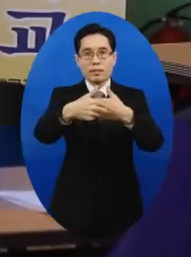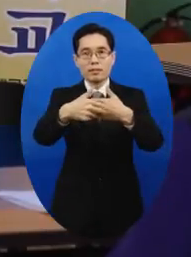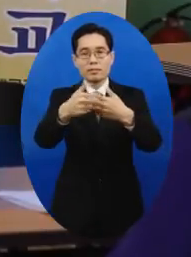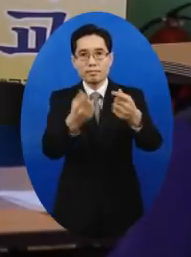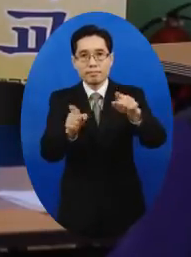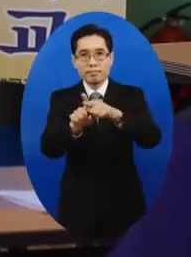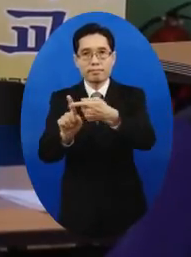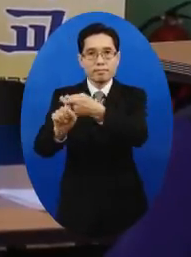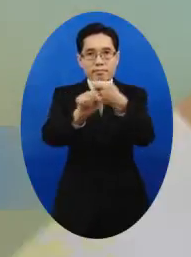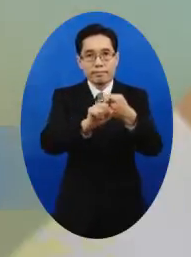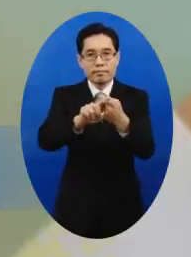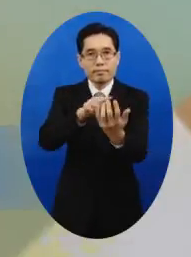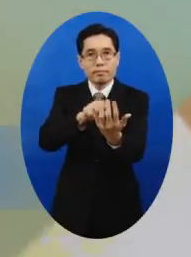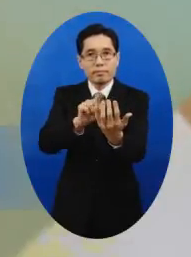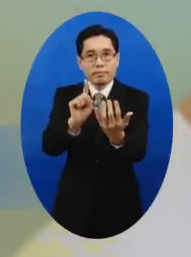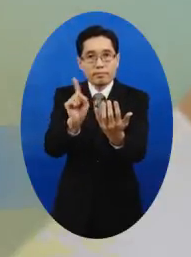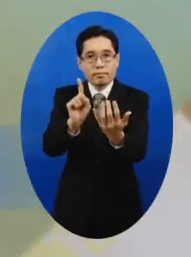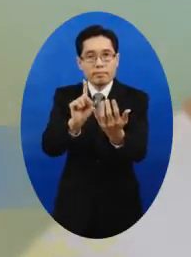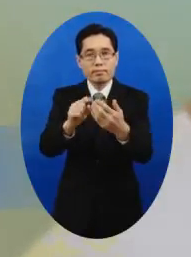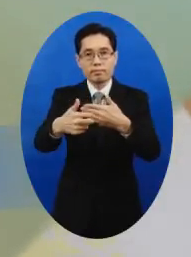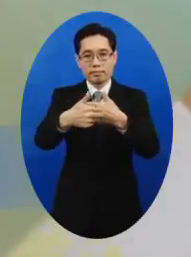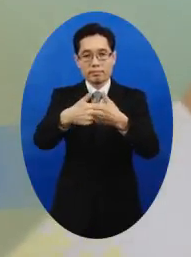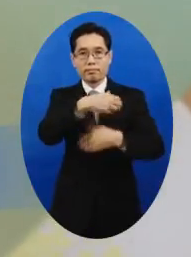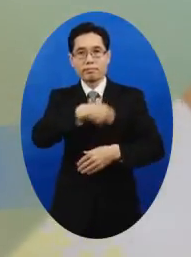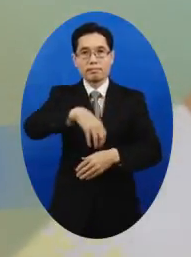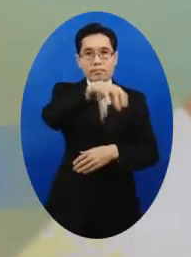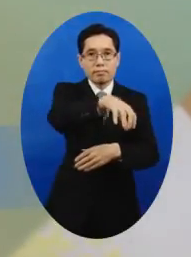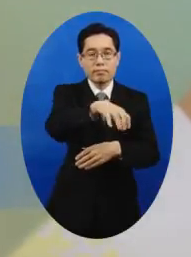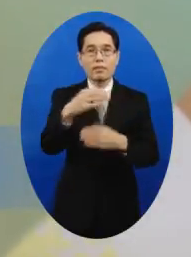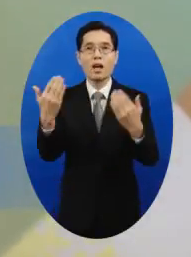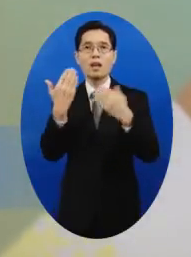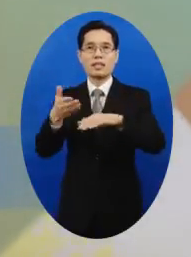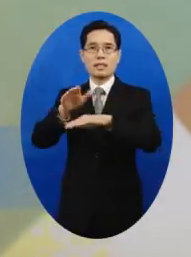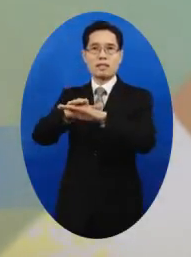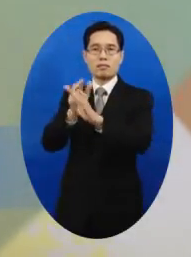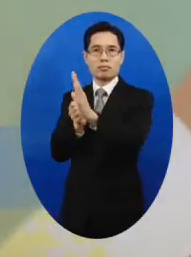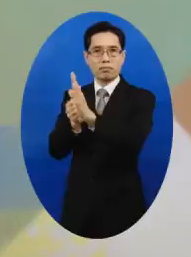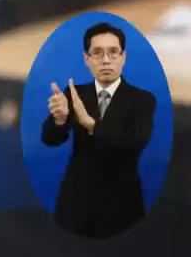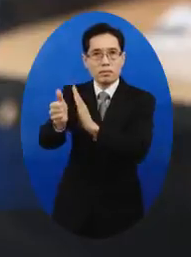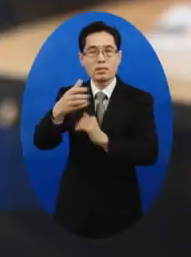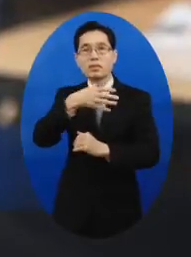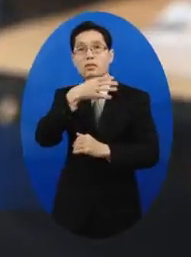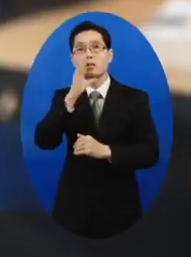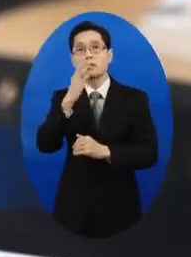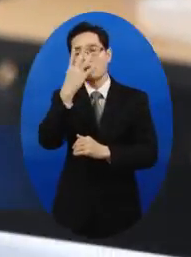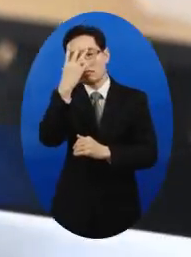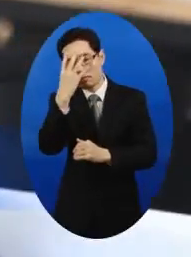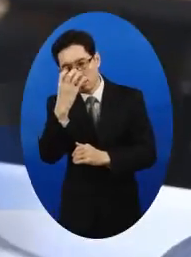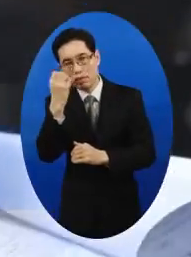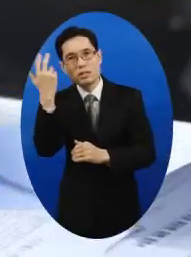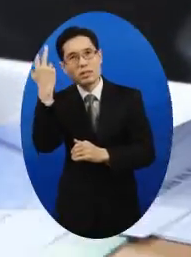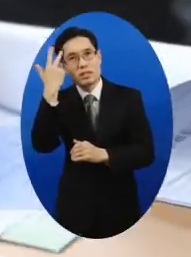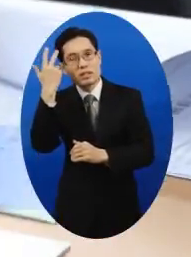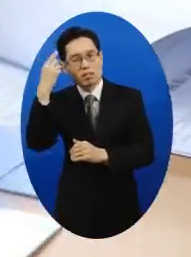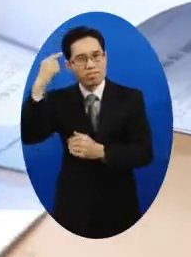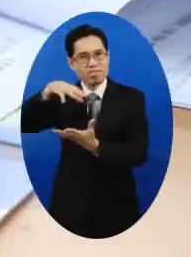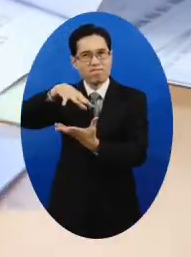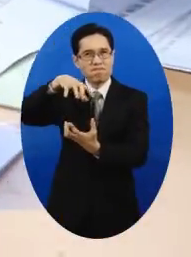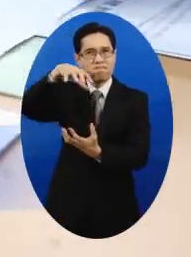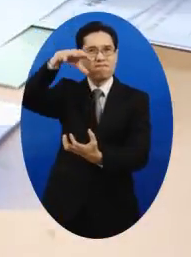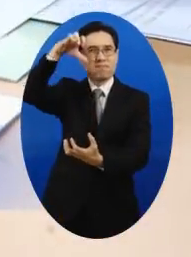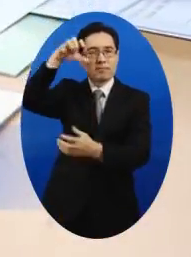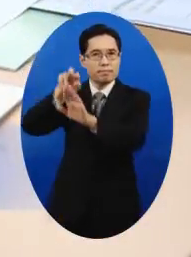대구시교육청 과 지역 보건소가 영계 실시한 이번 교육은 보건소에서 학교를 직접 방문해 노년기